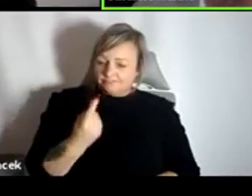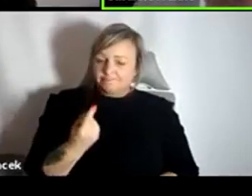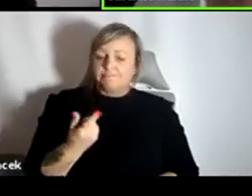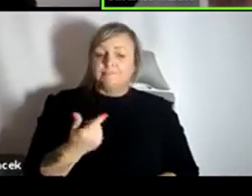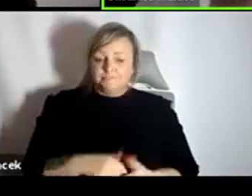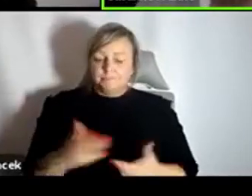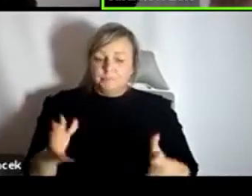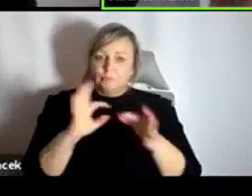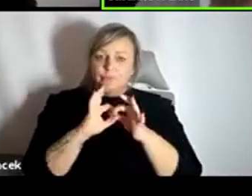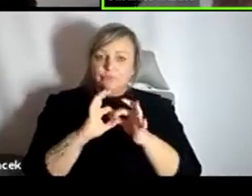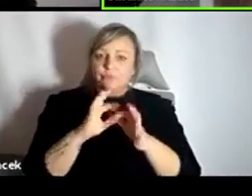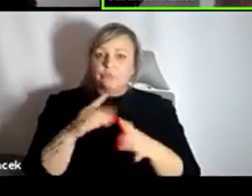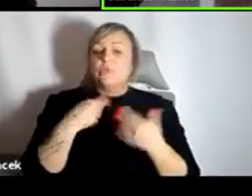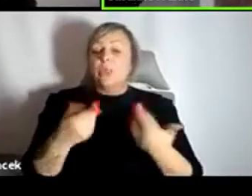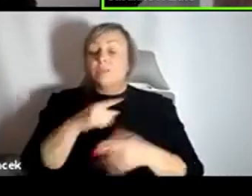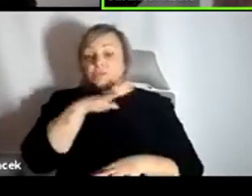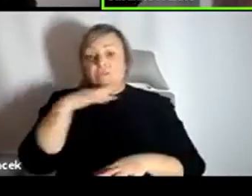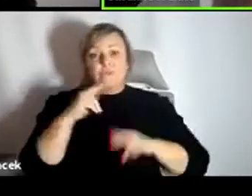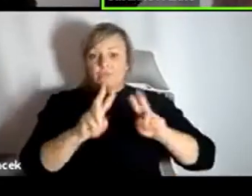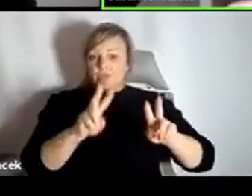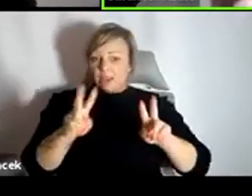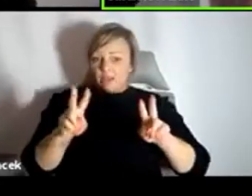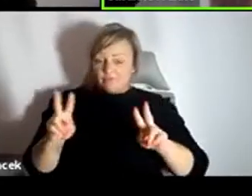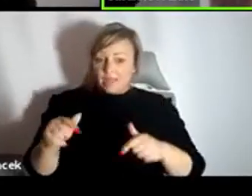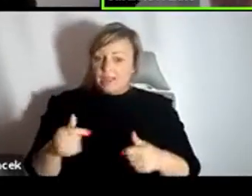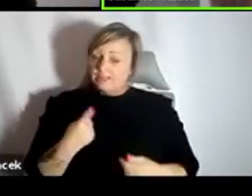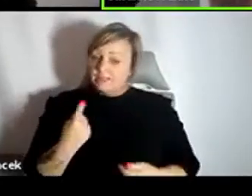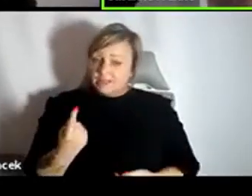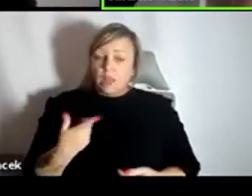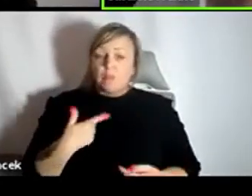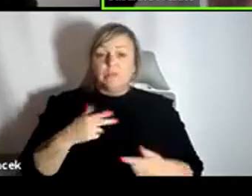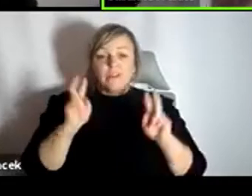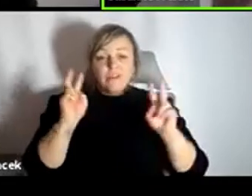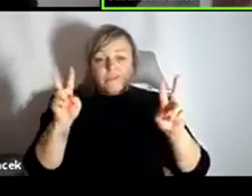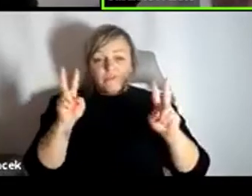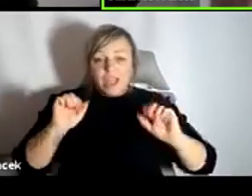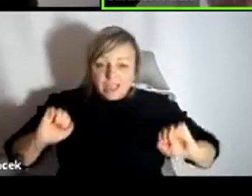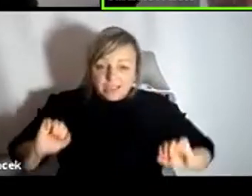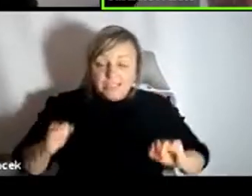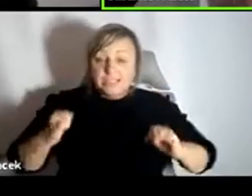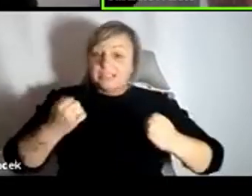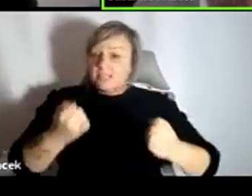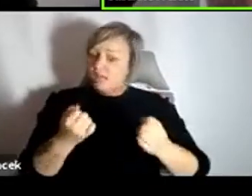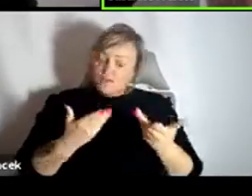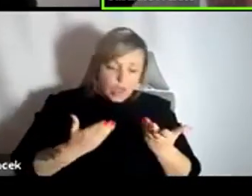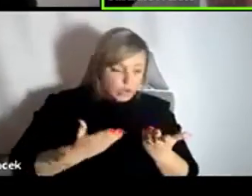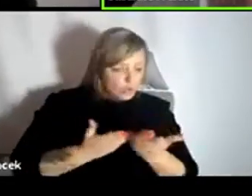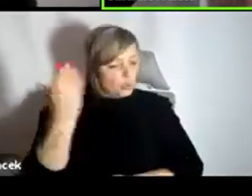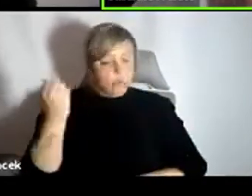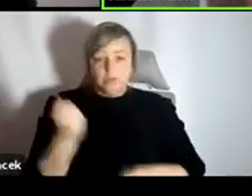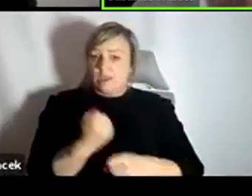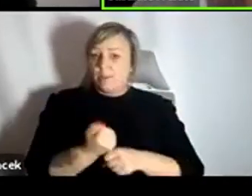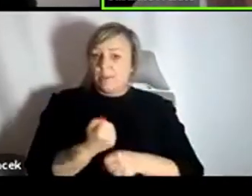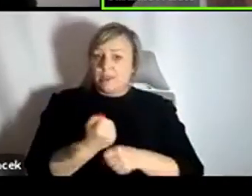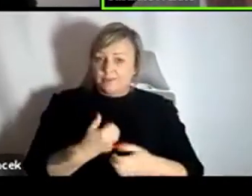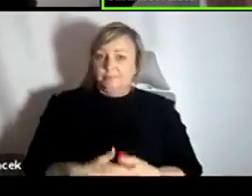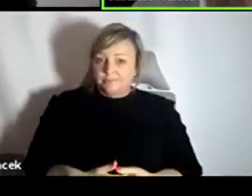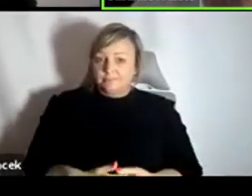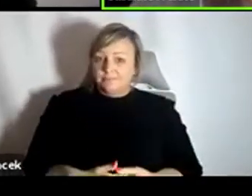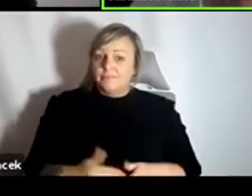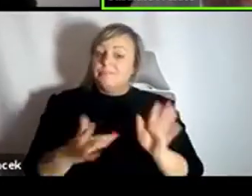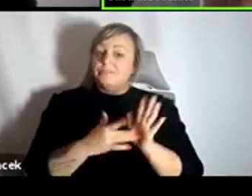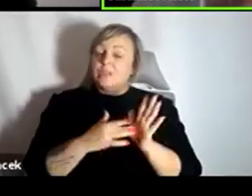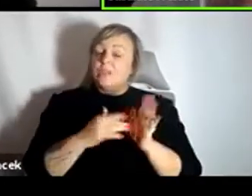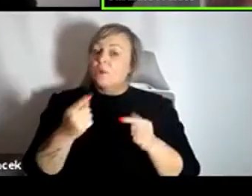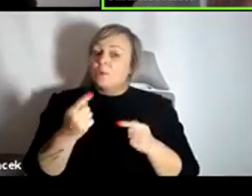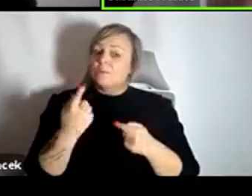Es gibt ja ganz viele Fans, die sich weiter bewegen. Die Fan-Initiative arbeitet durch, weil sie beispielsweise ja auch eine